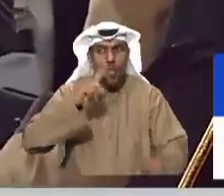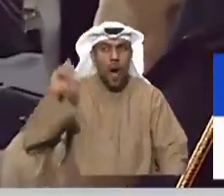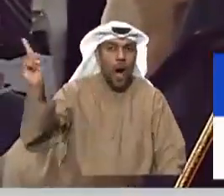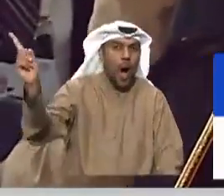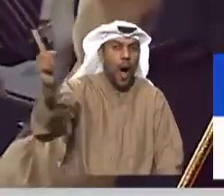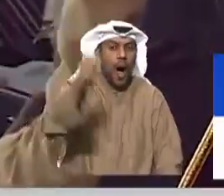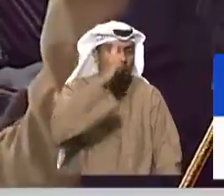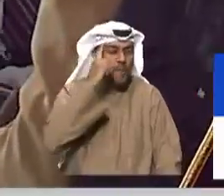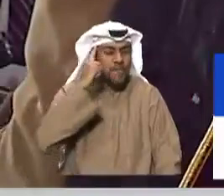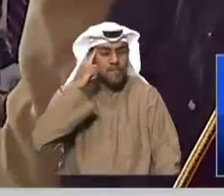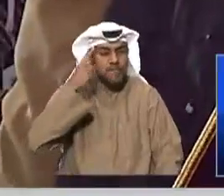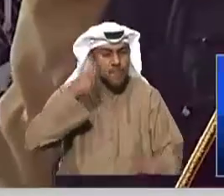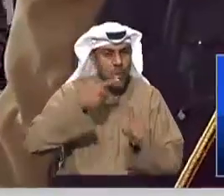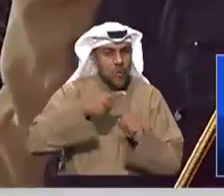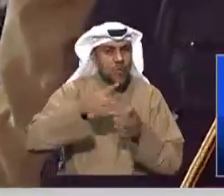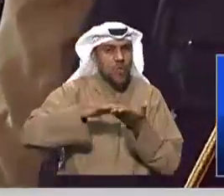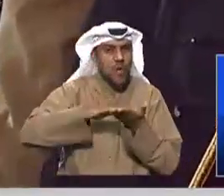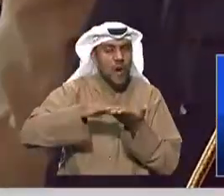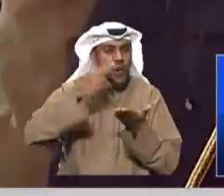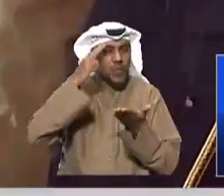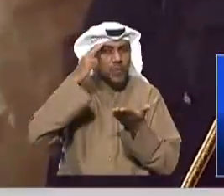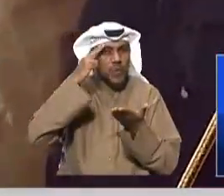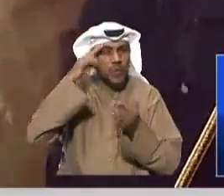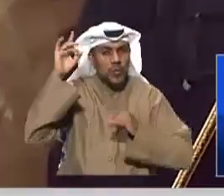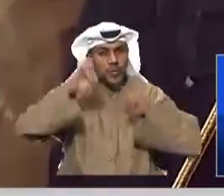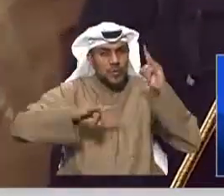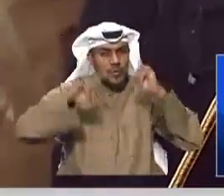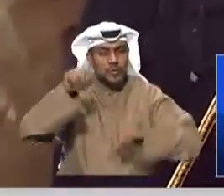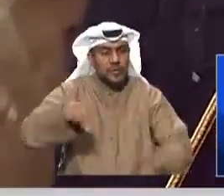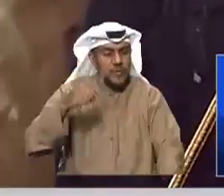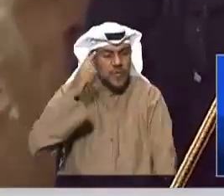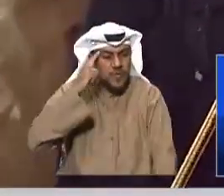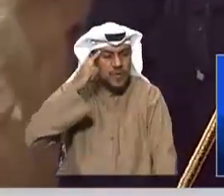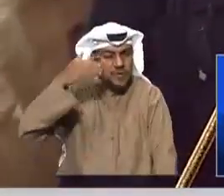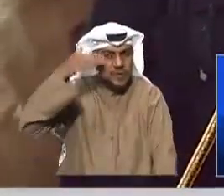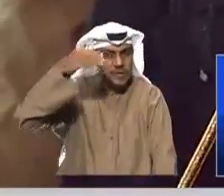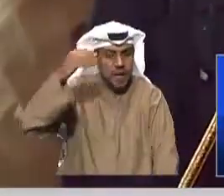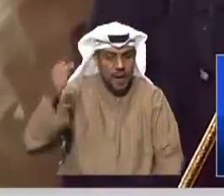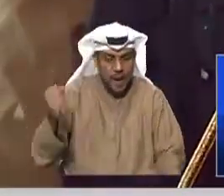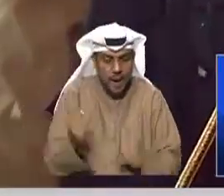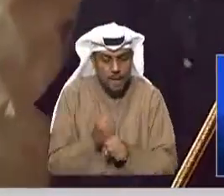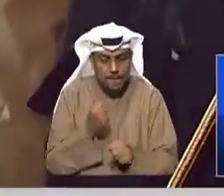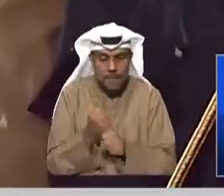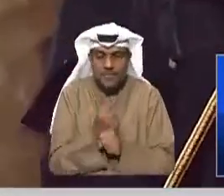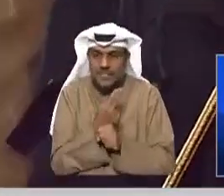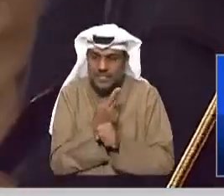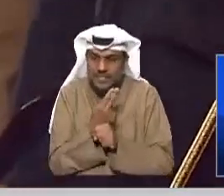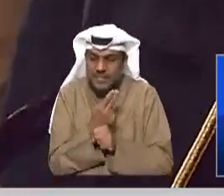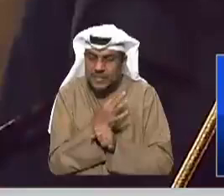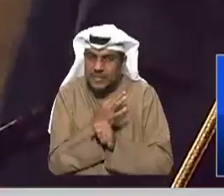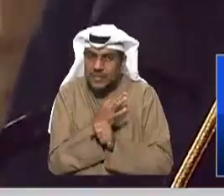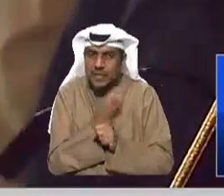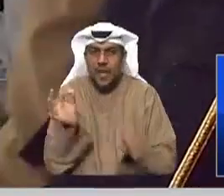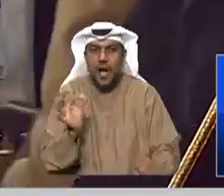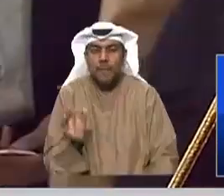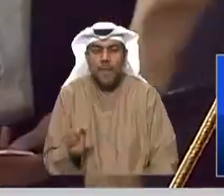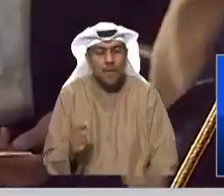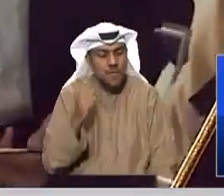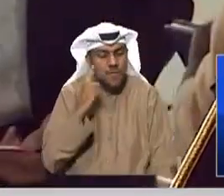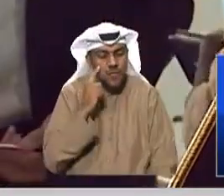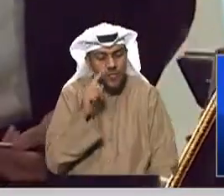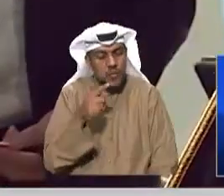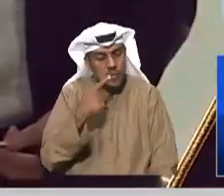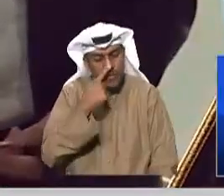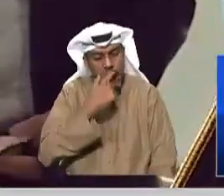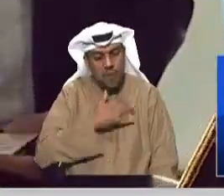المنطقة، واليوم مع رؤيتها الاهتمام بالأنشطة التي تقوم بها المملكة دائما هي محل التقدير، لأنها